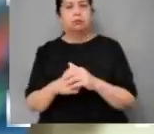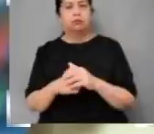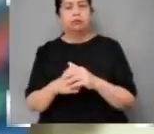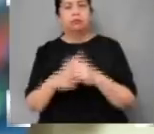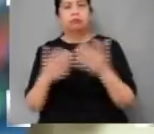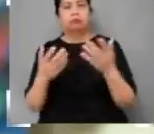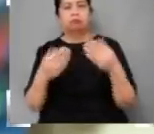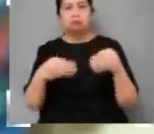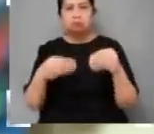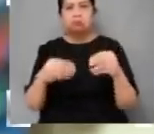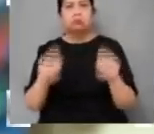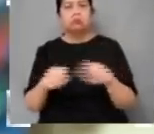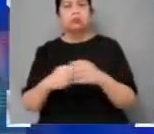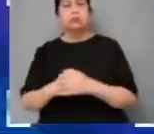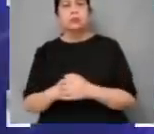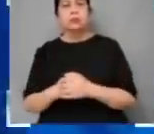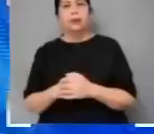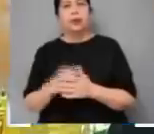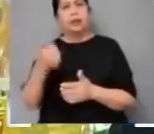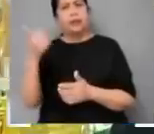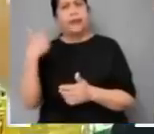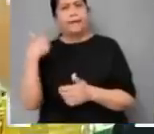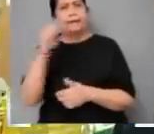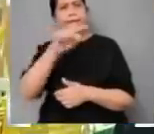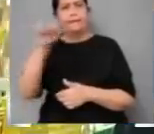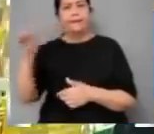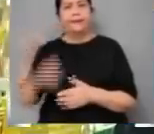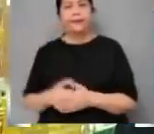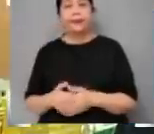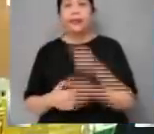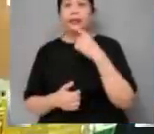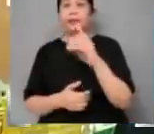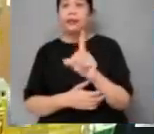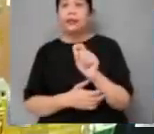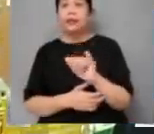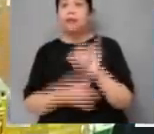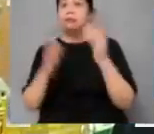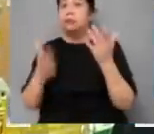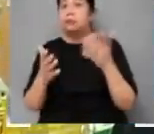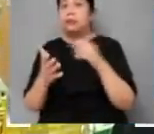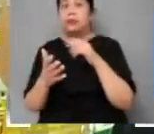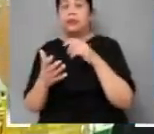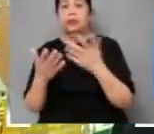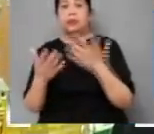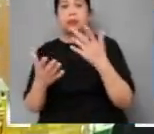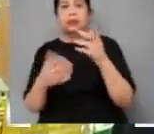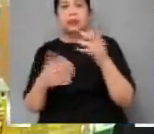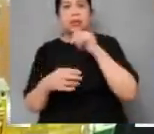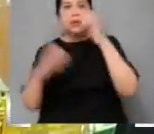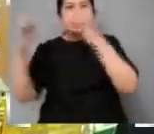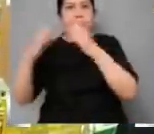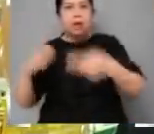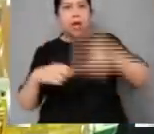Mukhang sa iba naman po, meron na rin naman po. Ayon sa DTI, maaaring hindi inasahan ng mga manufacturers ang mas mataas na demand para sa mga